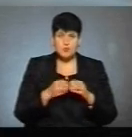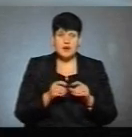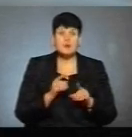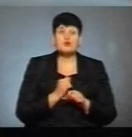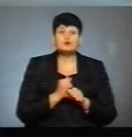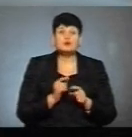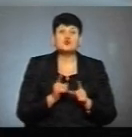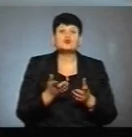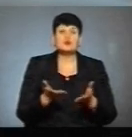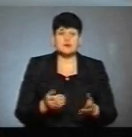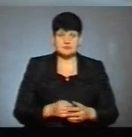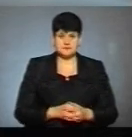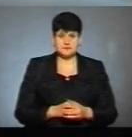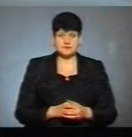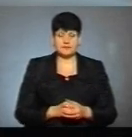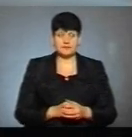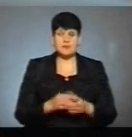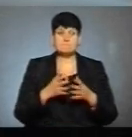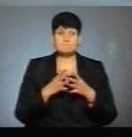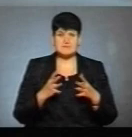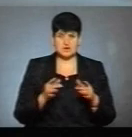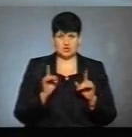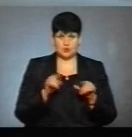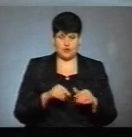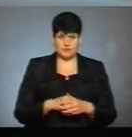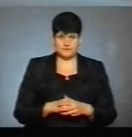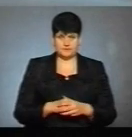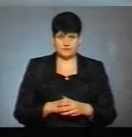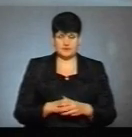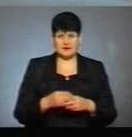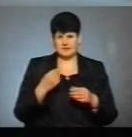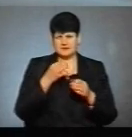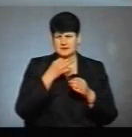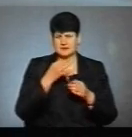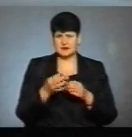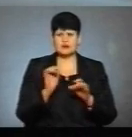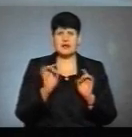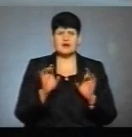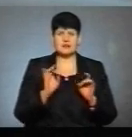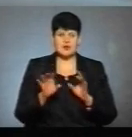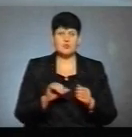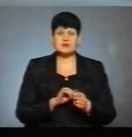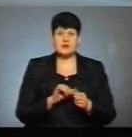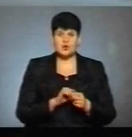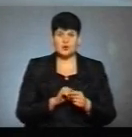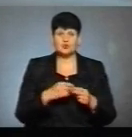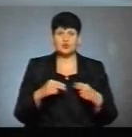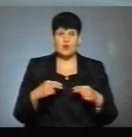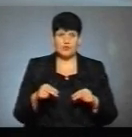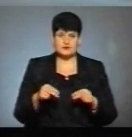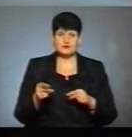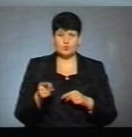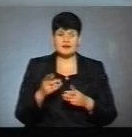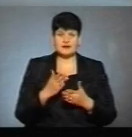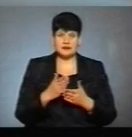щось. Більше того, я так як анонс зроблю для наркоторговців Тернополя, які ще є.